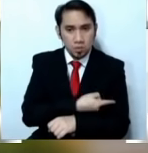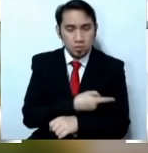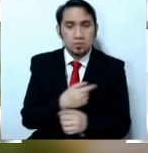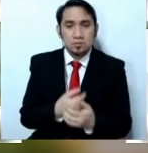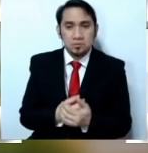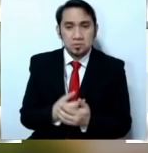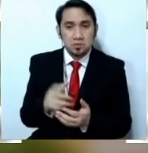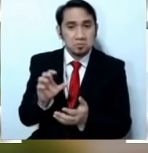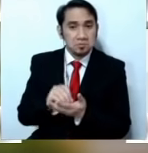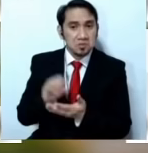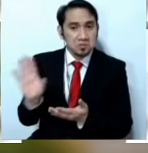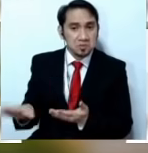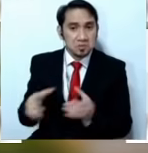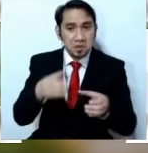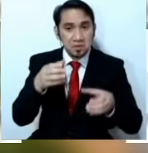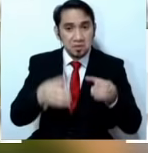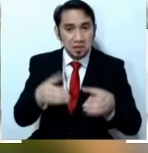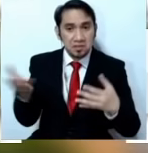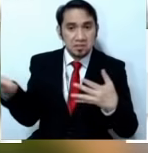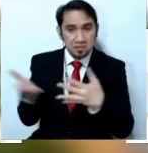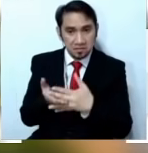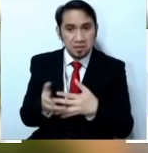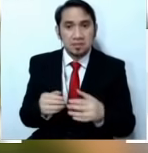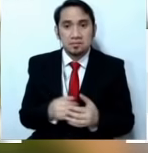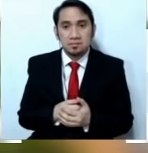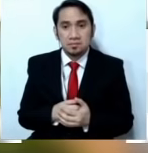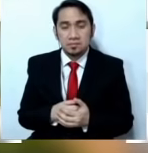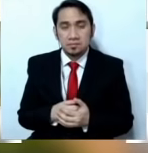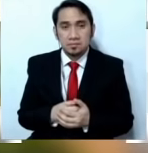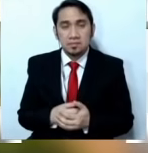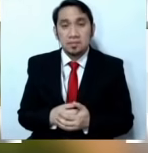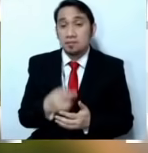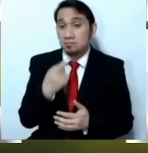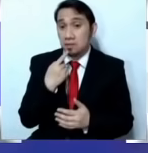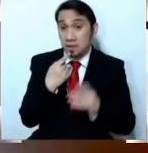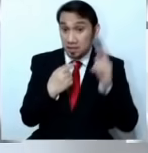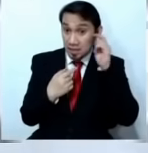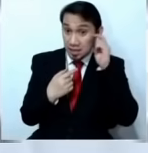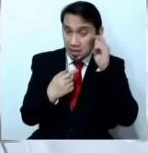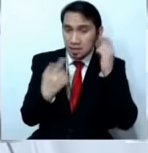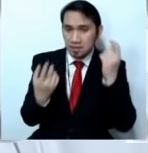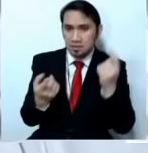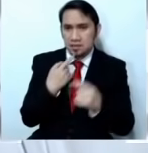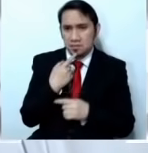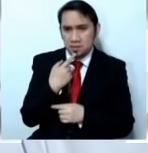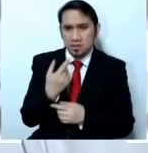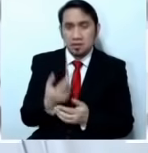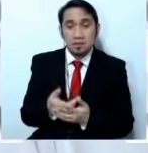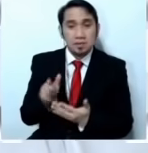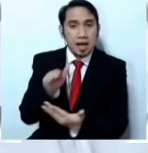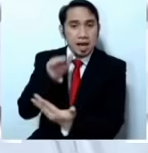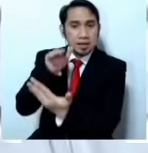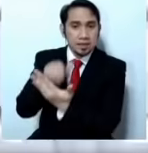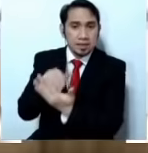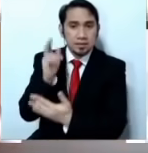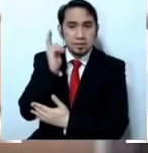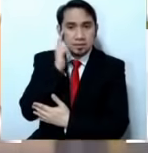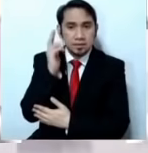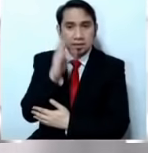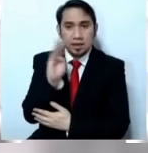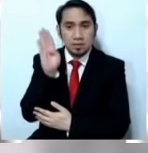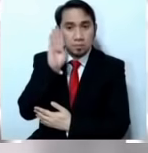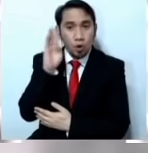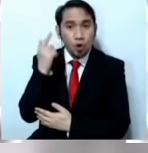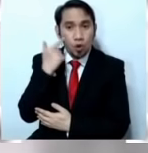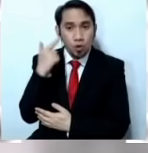ang mga kasong isasampa sa kanila. Bantayan ni dating Senador Antonio Trillanes IV laban kina Pangulong Duterte at Senador Bongo. Sa